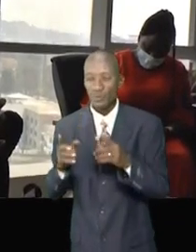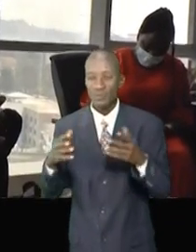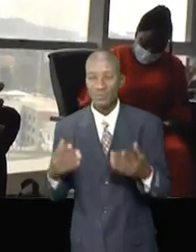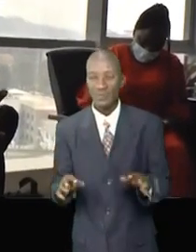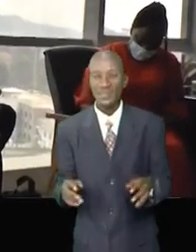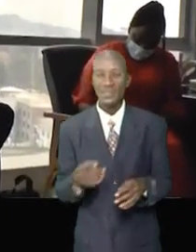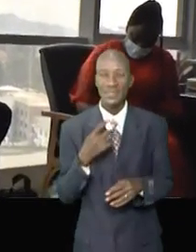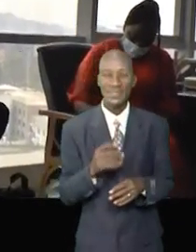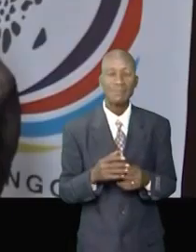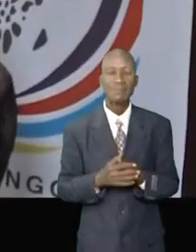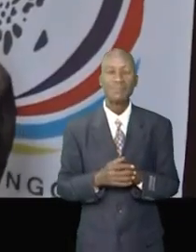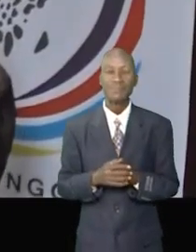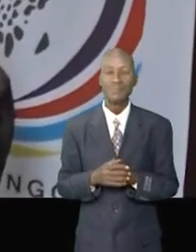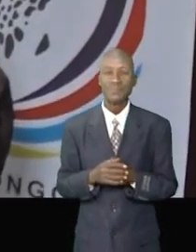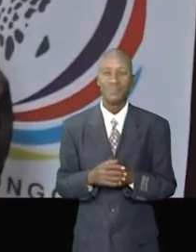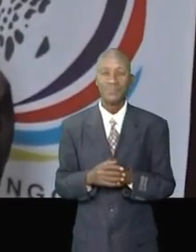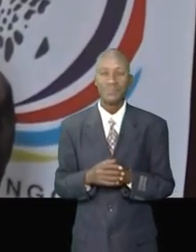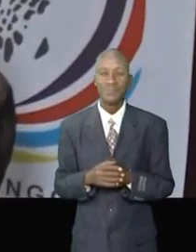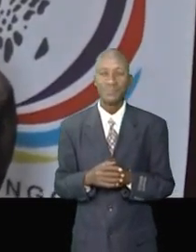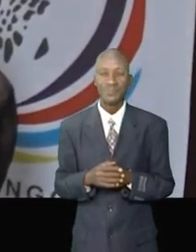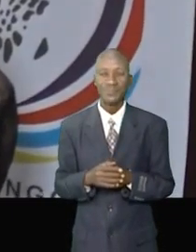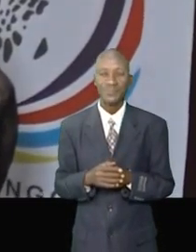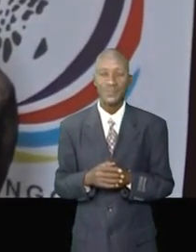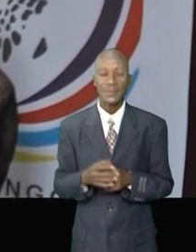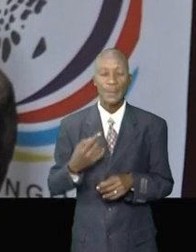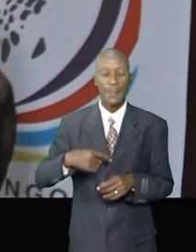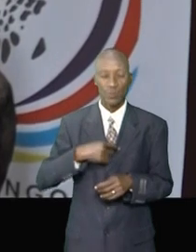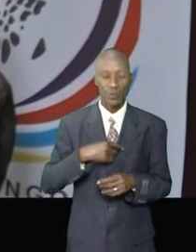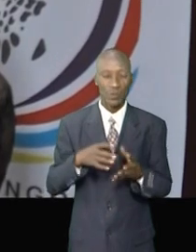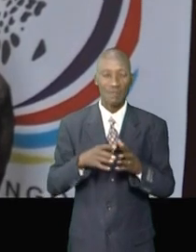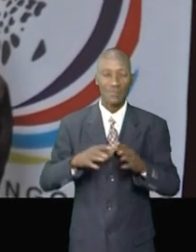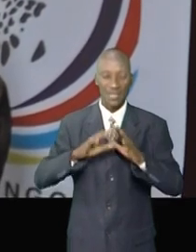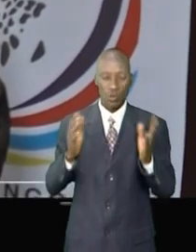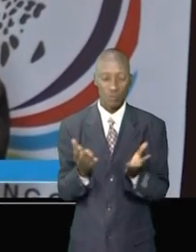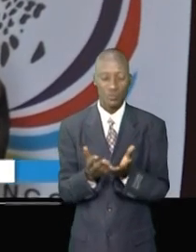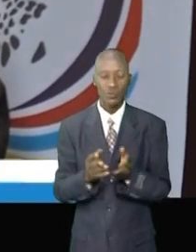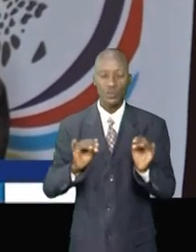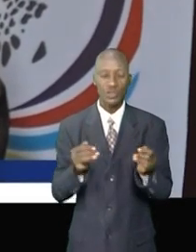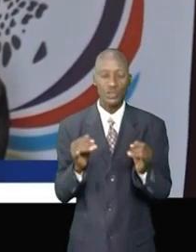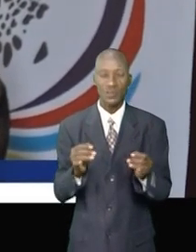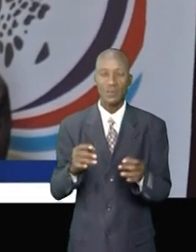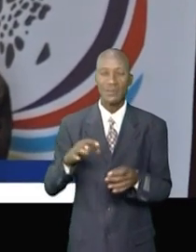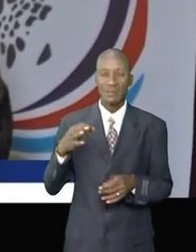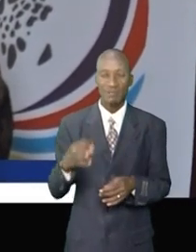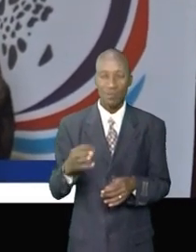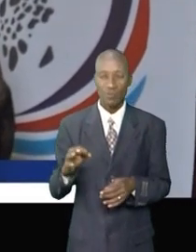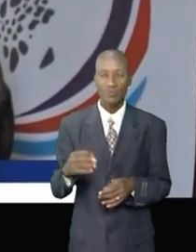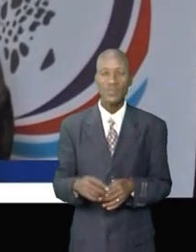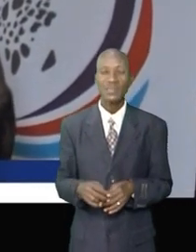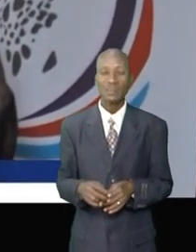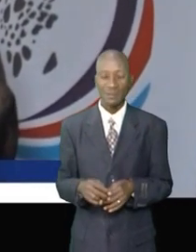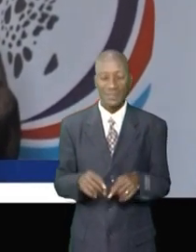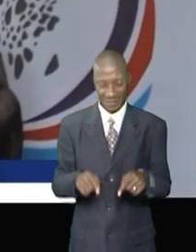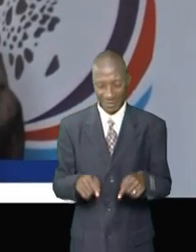Madame Tshombe, elle a été à l'initiative de l'attribution des Jeux de la Francophonie à la RDC. Donc pour nous, c'est